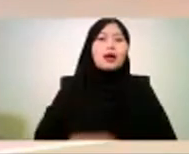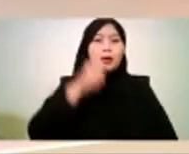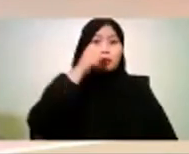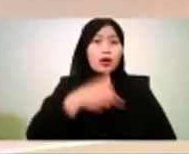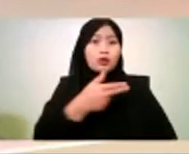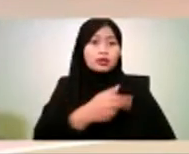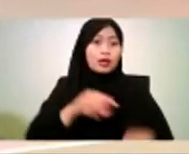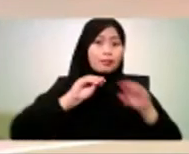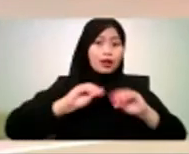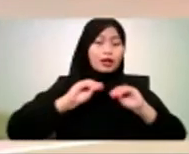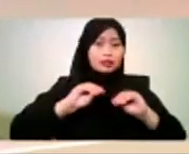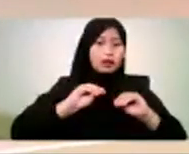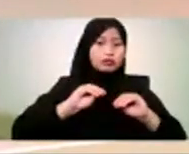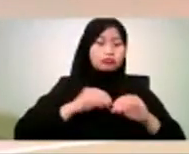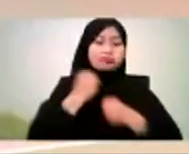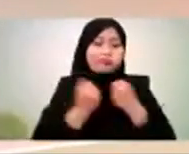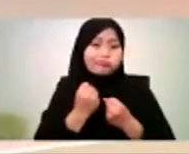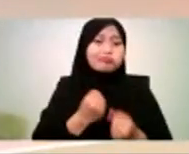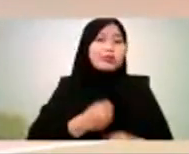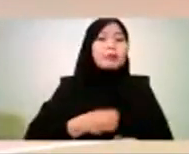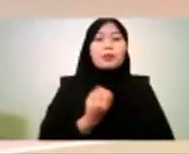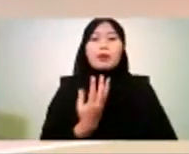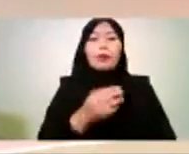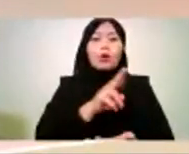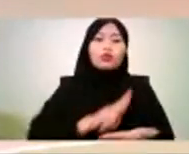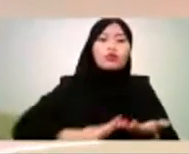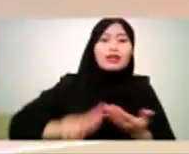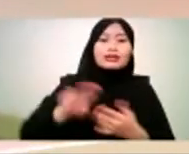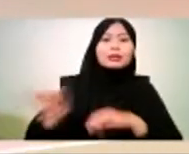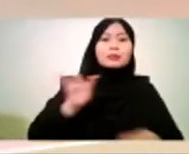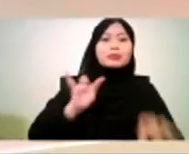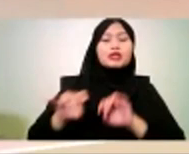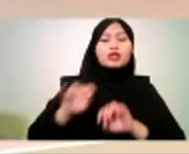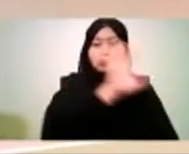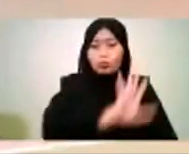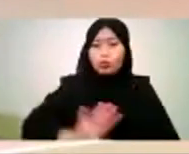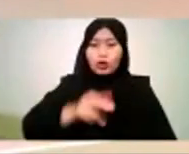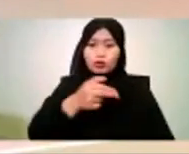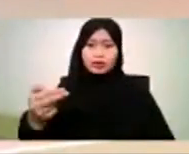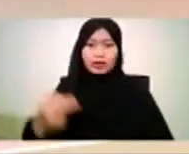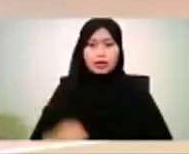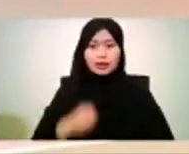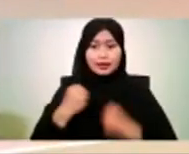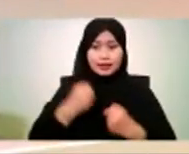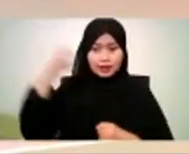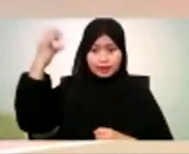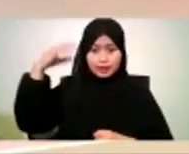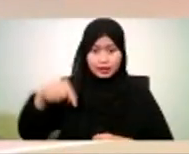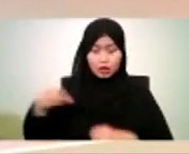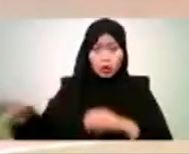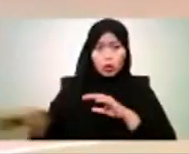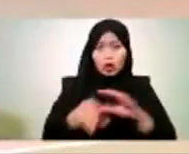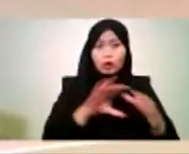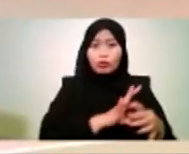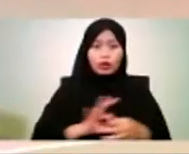tinggi yang terpilih di seluruh Indonesia kegiatan pada siang hari ini merupakan kolaborasi by Institute